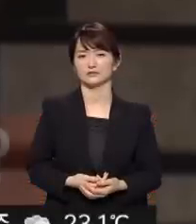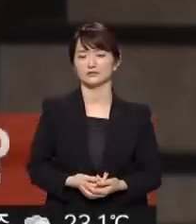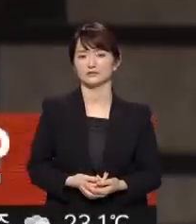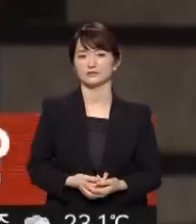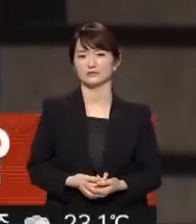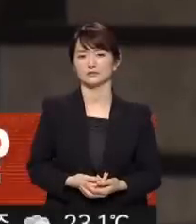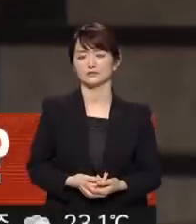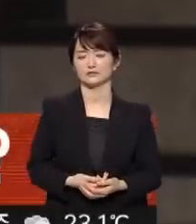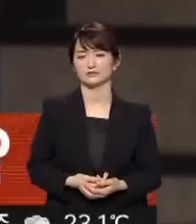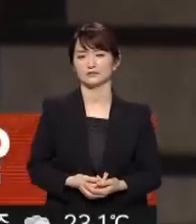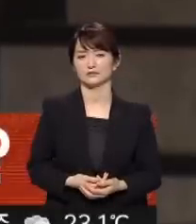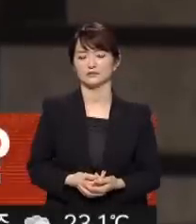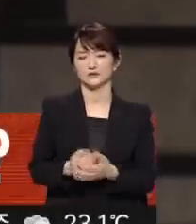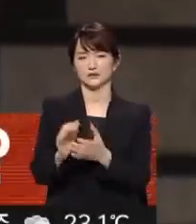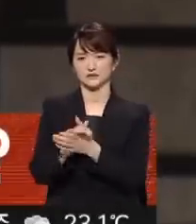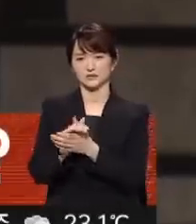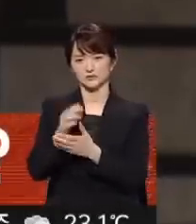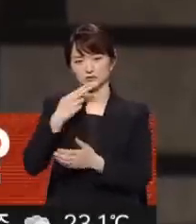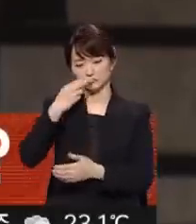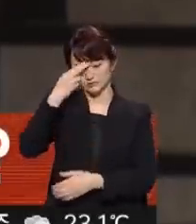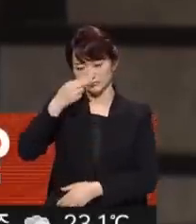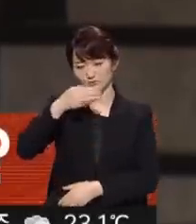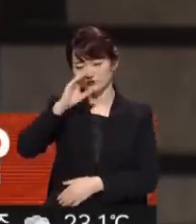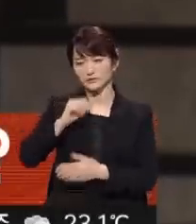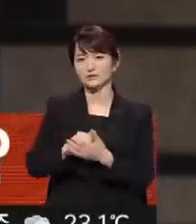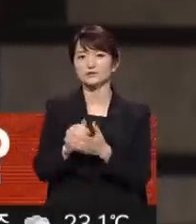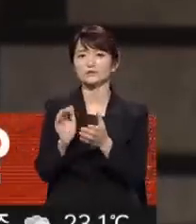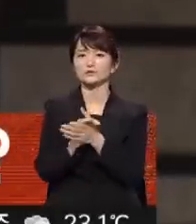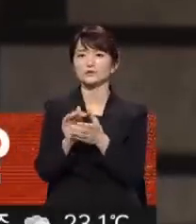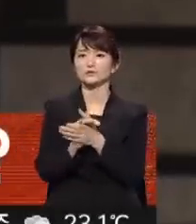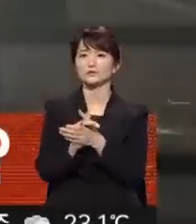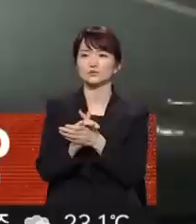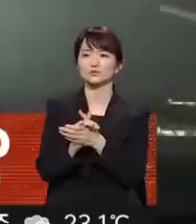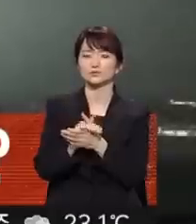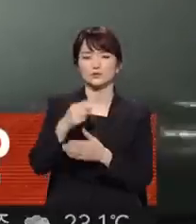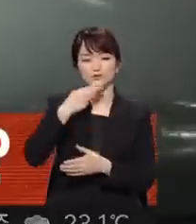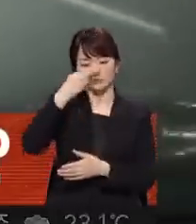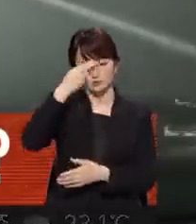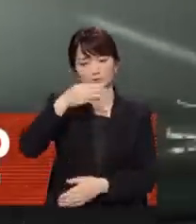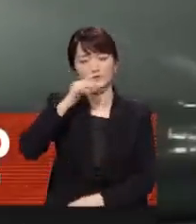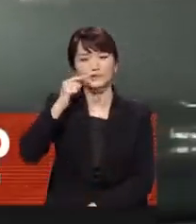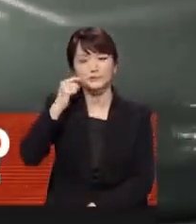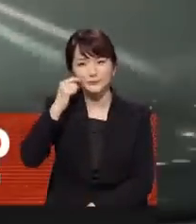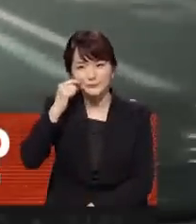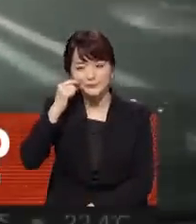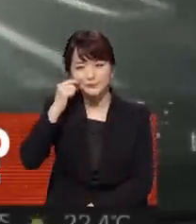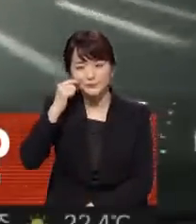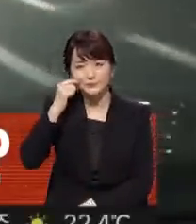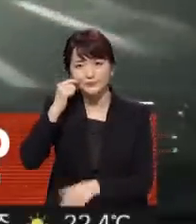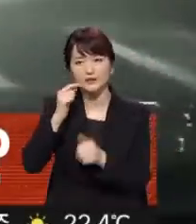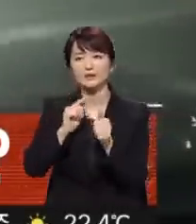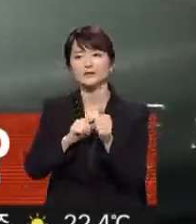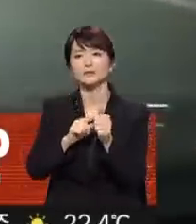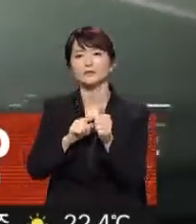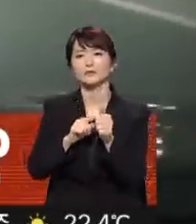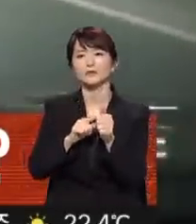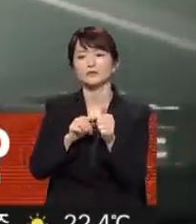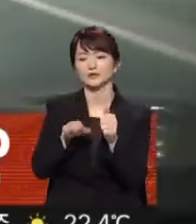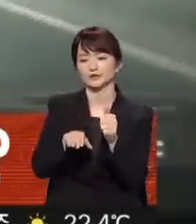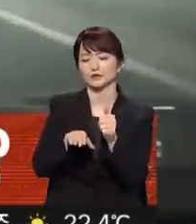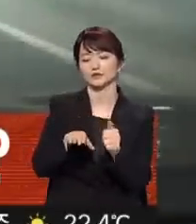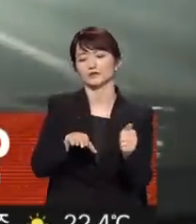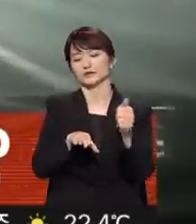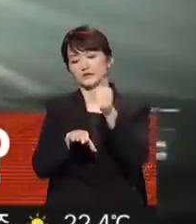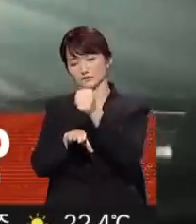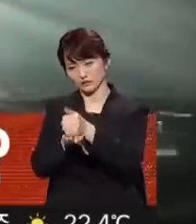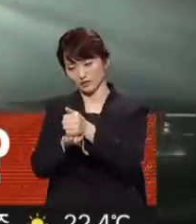이제 술을 마시고요. 사실은 이제 그 친구 중에서 술을 못 먹는 분이 있잖아요. 그 사람이 이제 여기 있는 일행들을